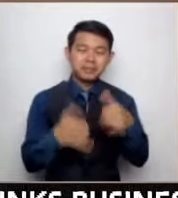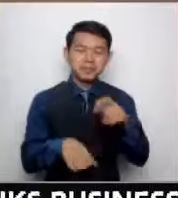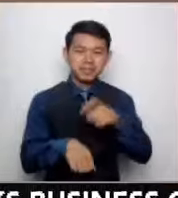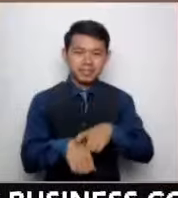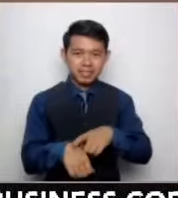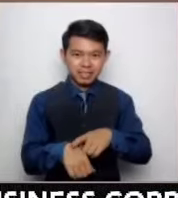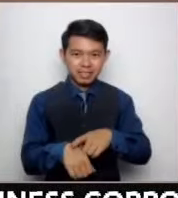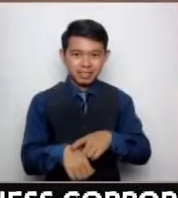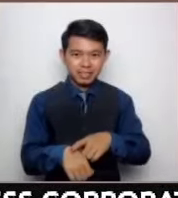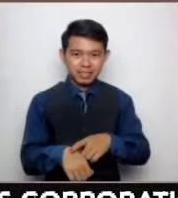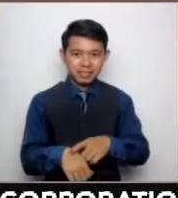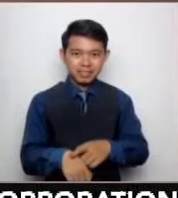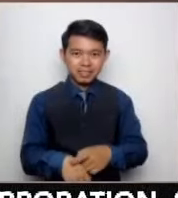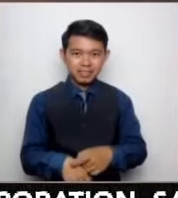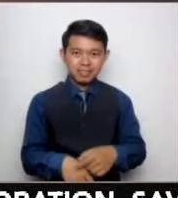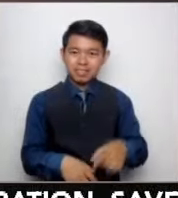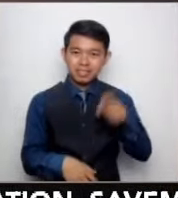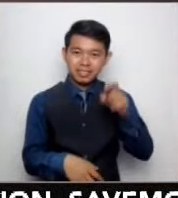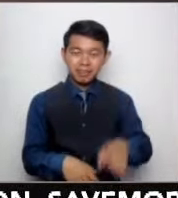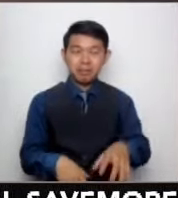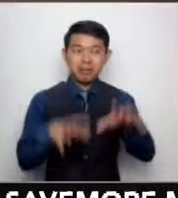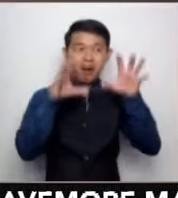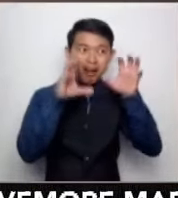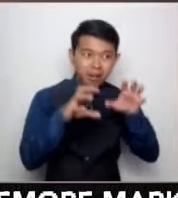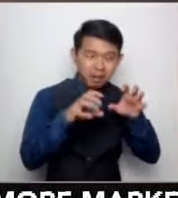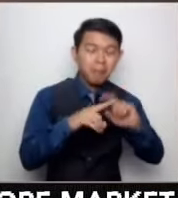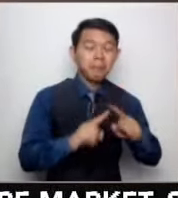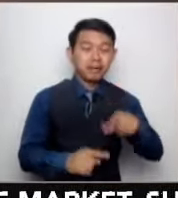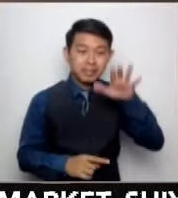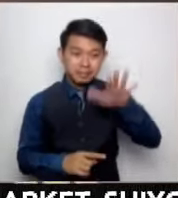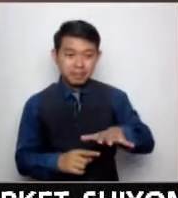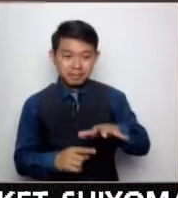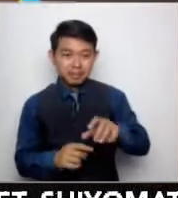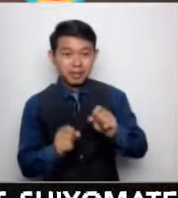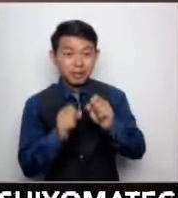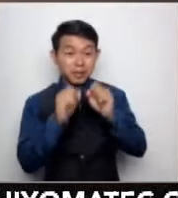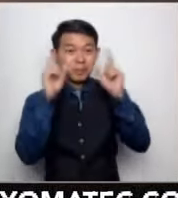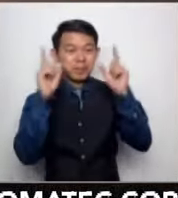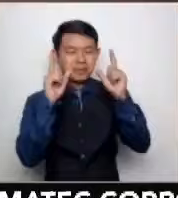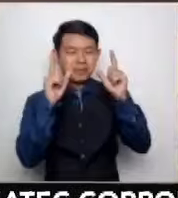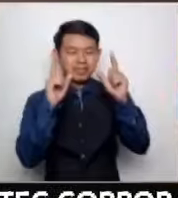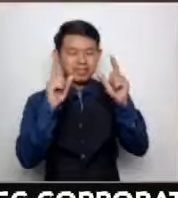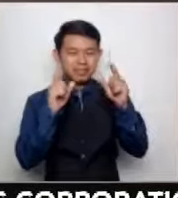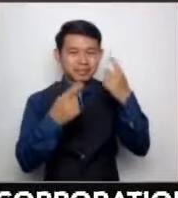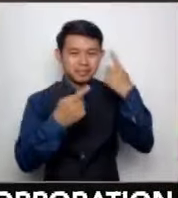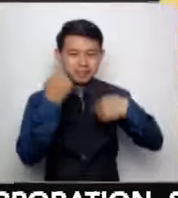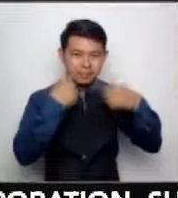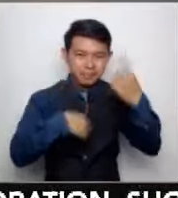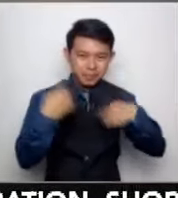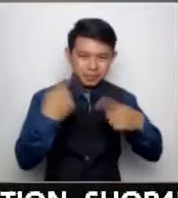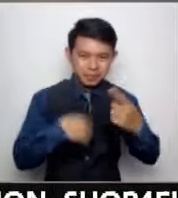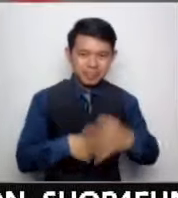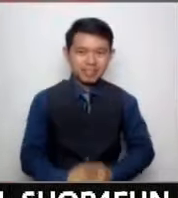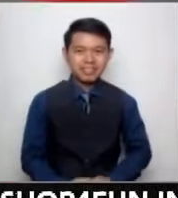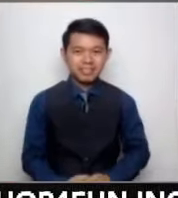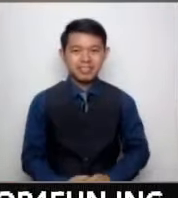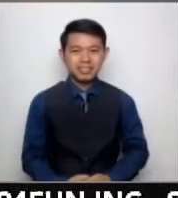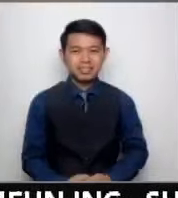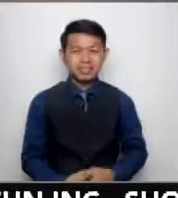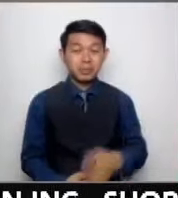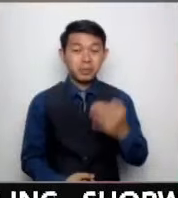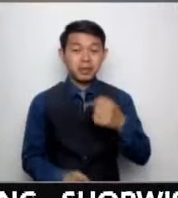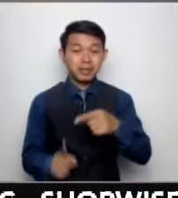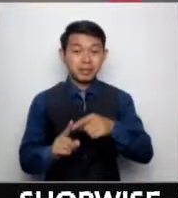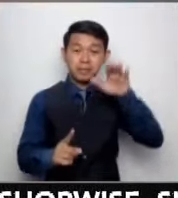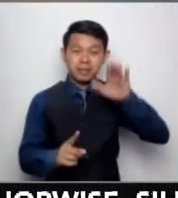dapat kasi friend nilang tila napasobra ng gayahin ni Mommy. Ayon kay Mommy Abby Rose, mahilig sa dinosaur si Baby Timo